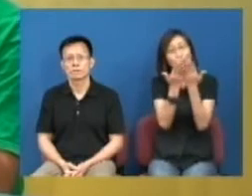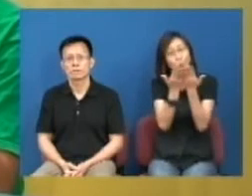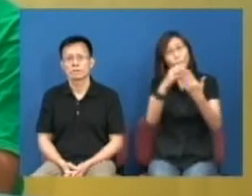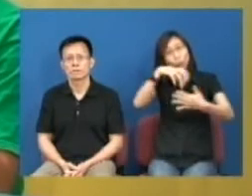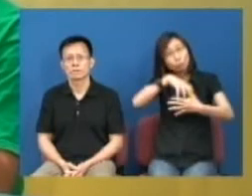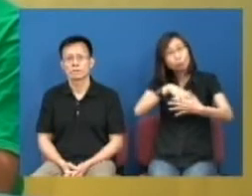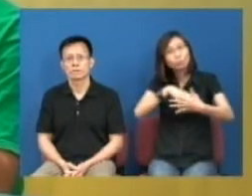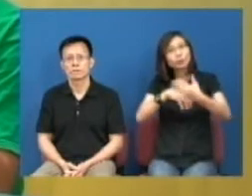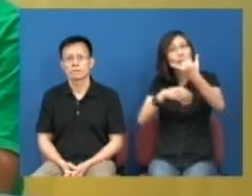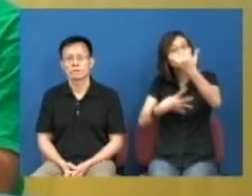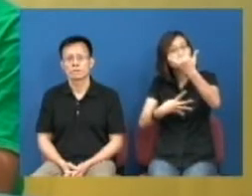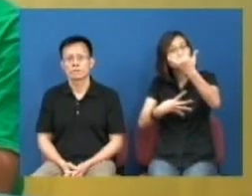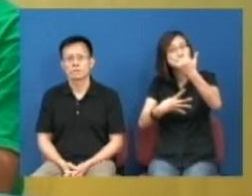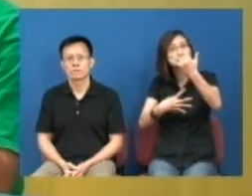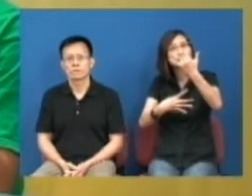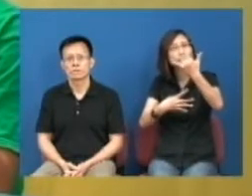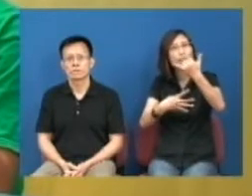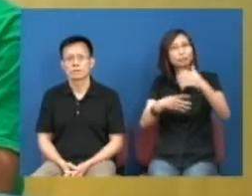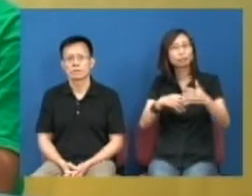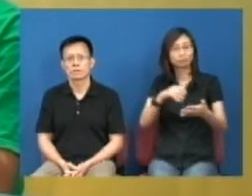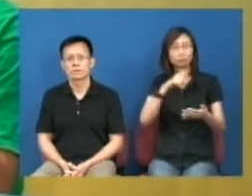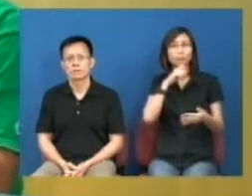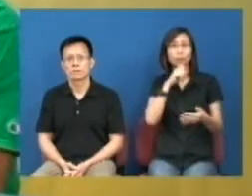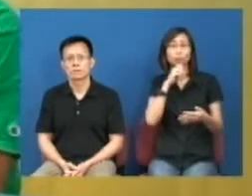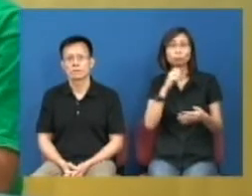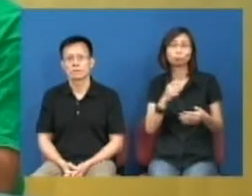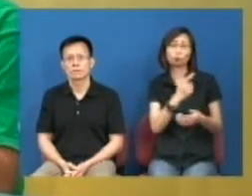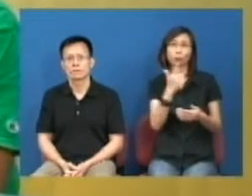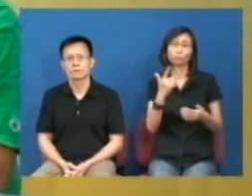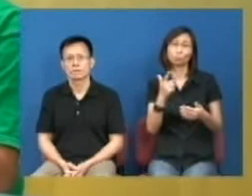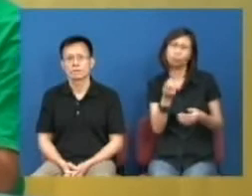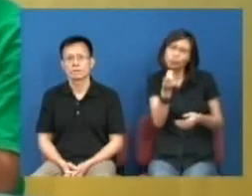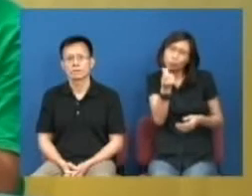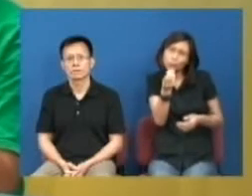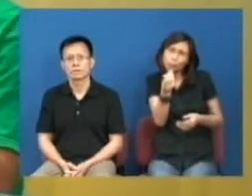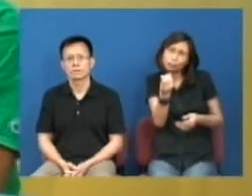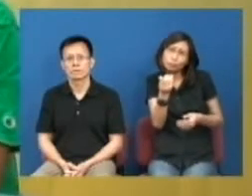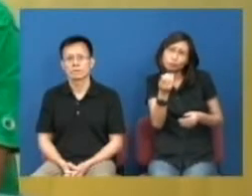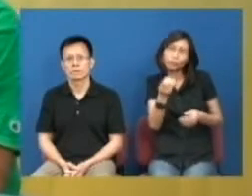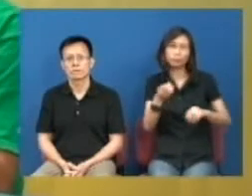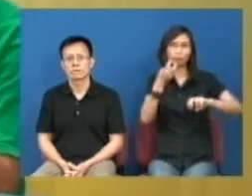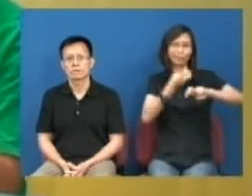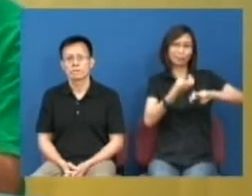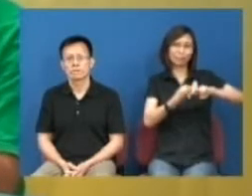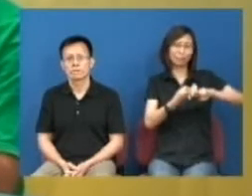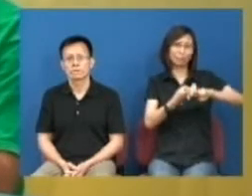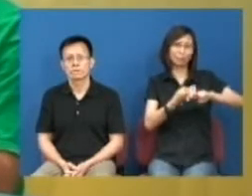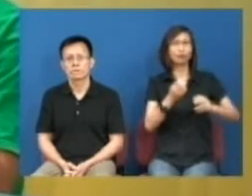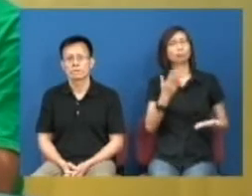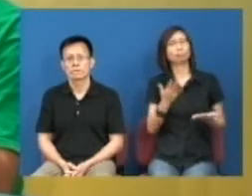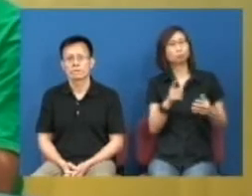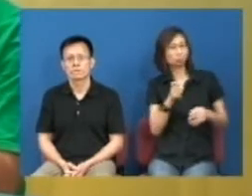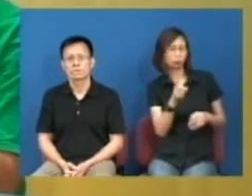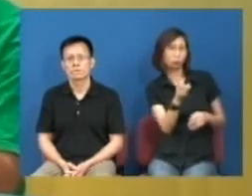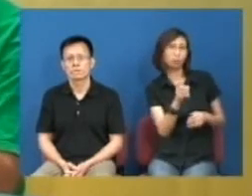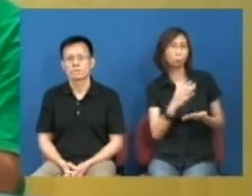六四佔的位置是不是真的歷史上面的微塵啦、沙石啦，定係依個微生物啦，定係其實好重要